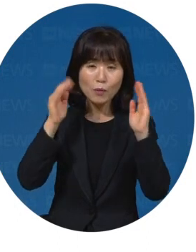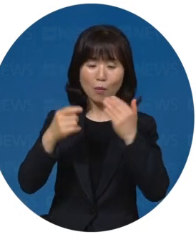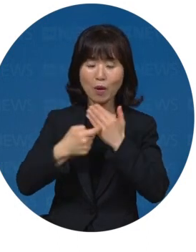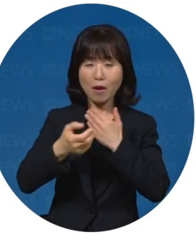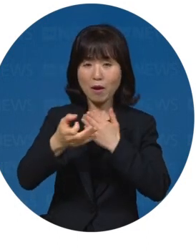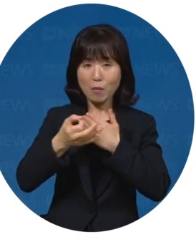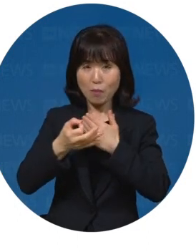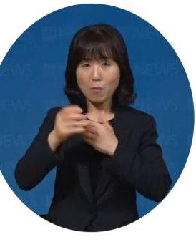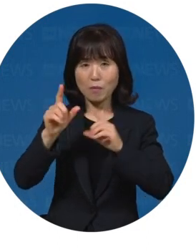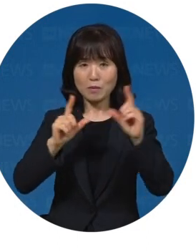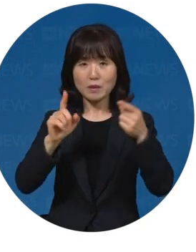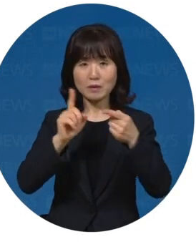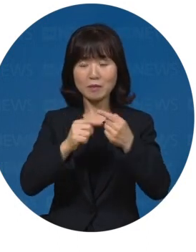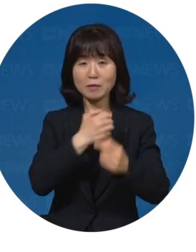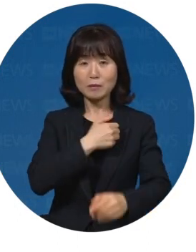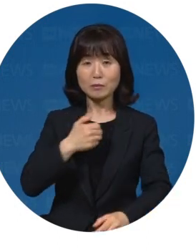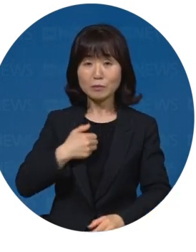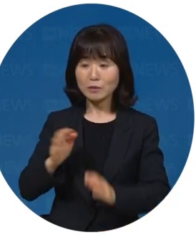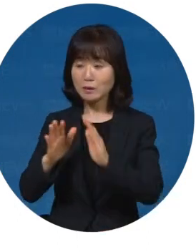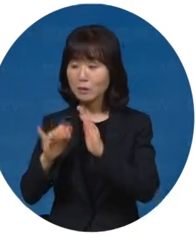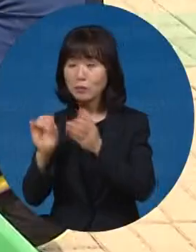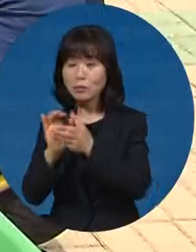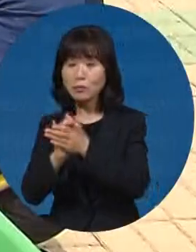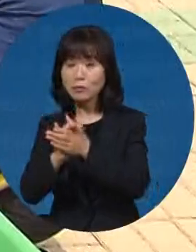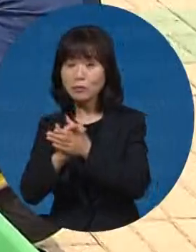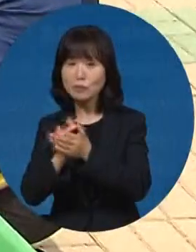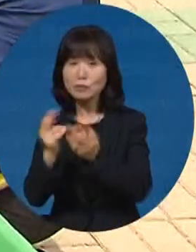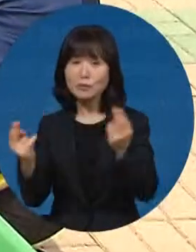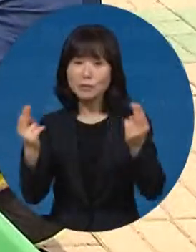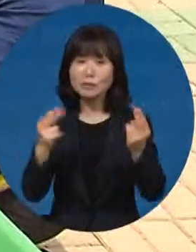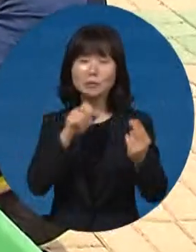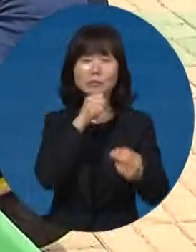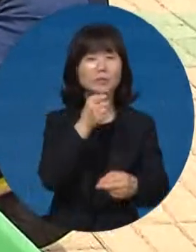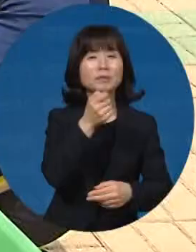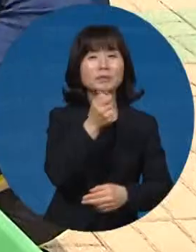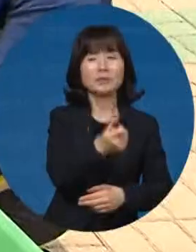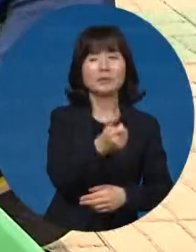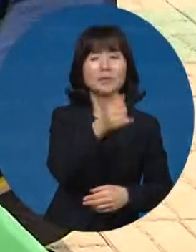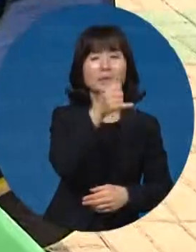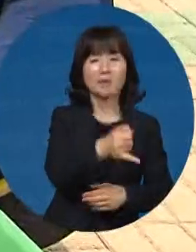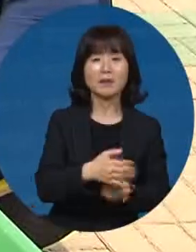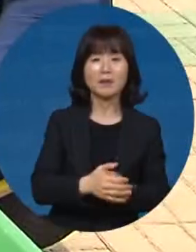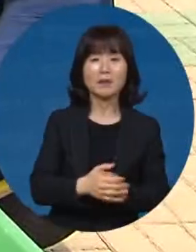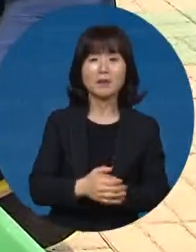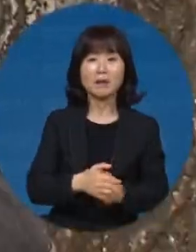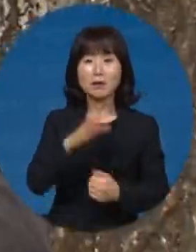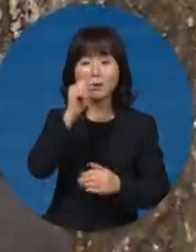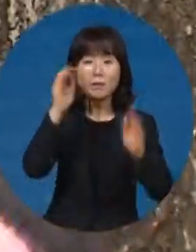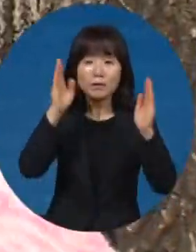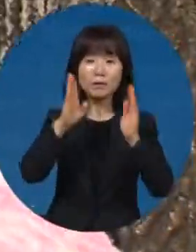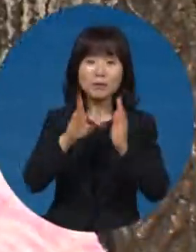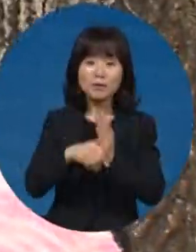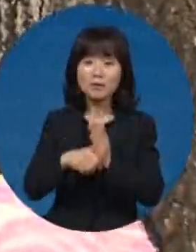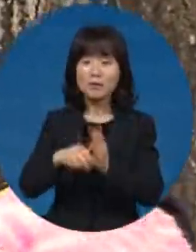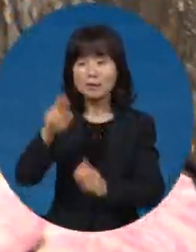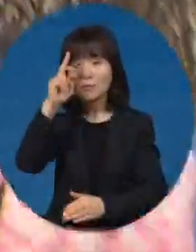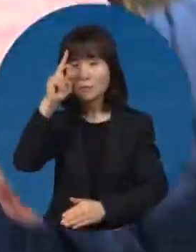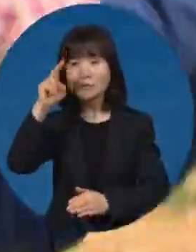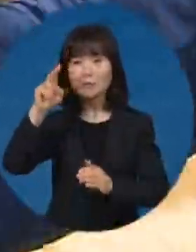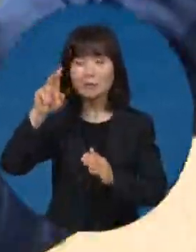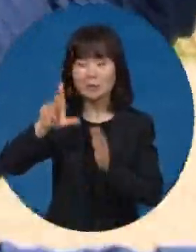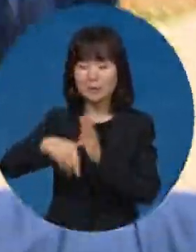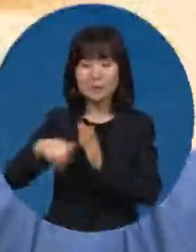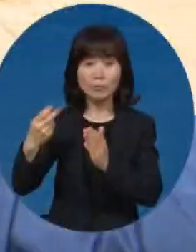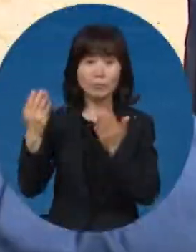가족과 친구관계보다 낮았습니다 그래도 좋아하는 수업시간은 점심시간이나 쉬는 시간보다도